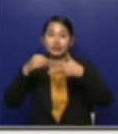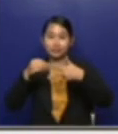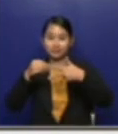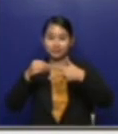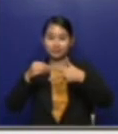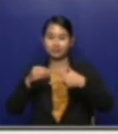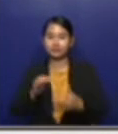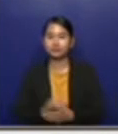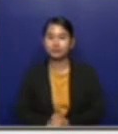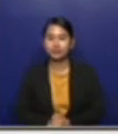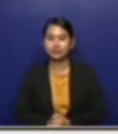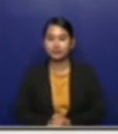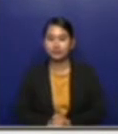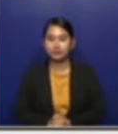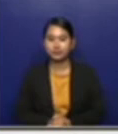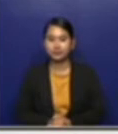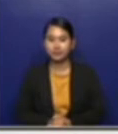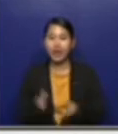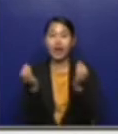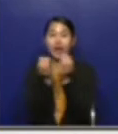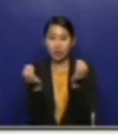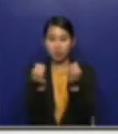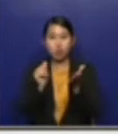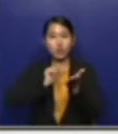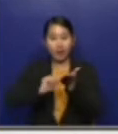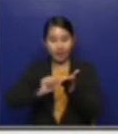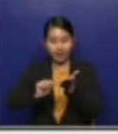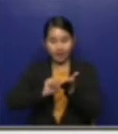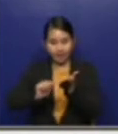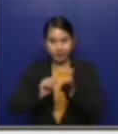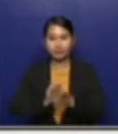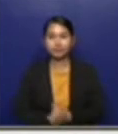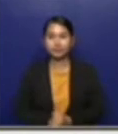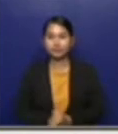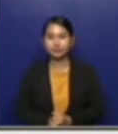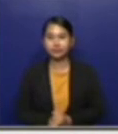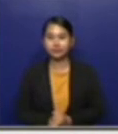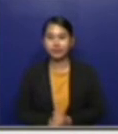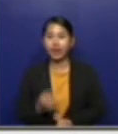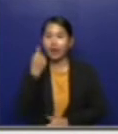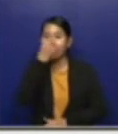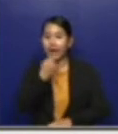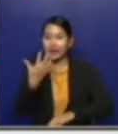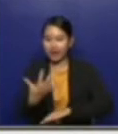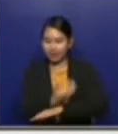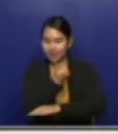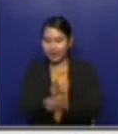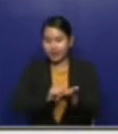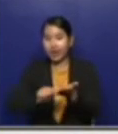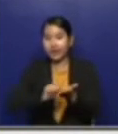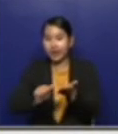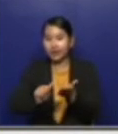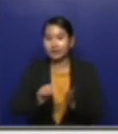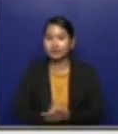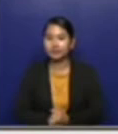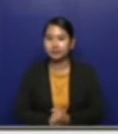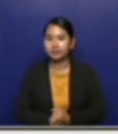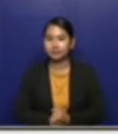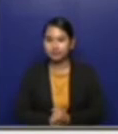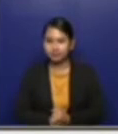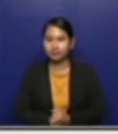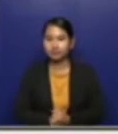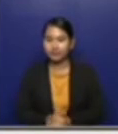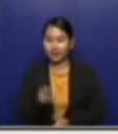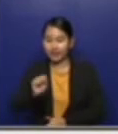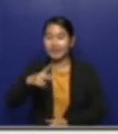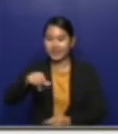ไงครับให้แก้รัฐธรรมนูญถามว่าใครมีอำนาจแก้แน่นอนภาพลวงตาก็คือสภานี่